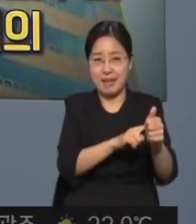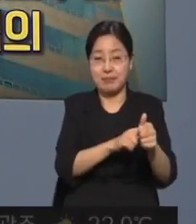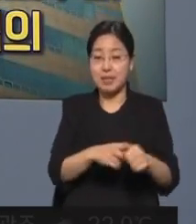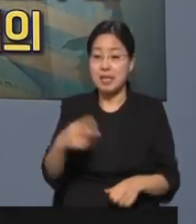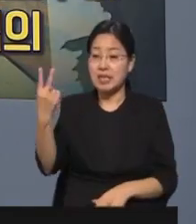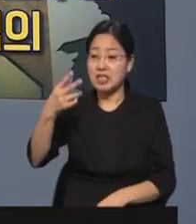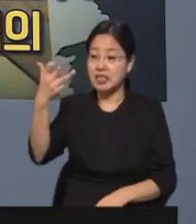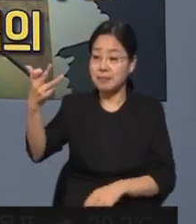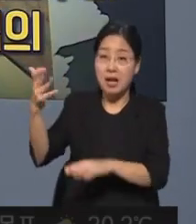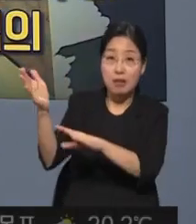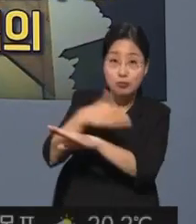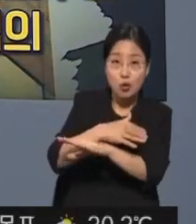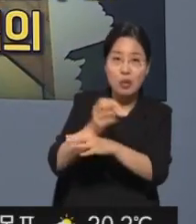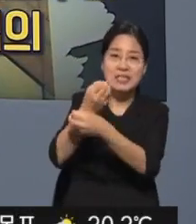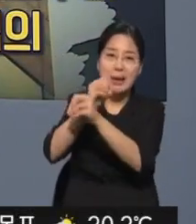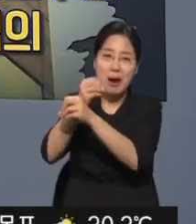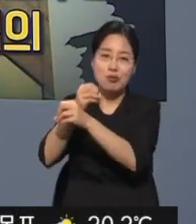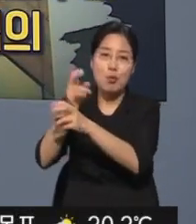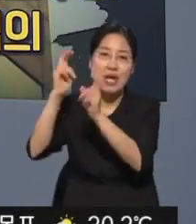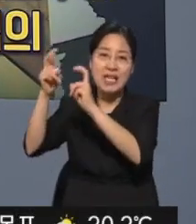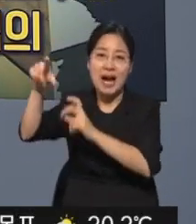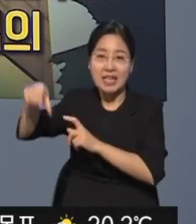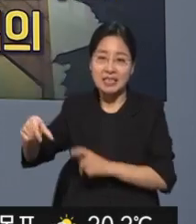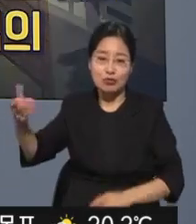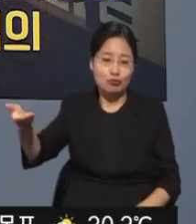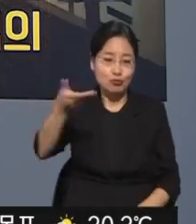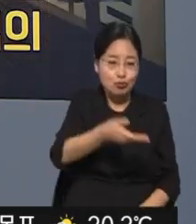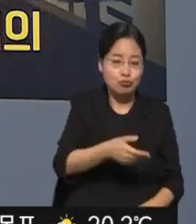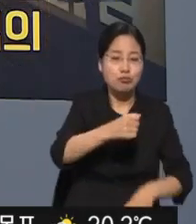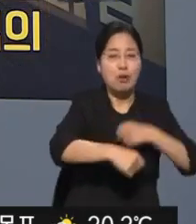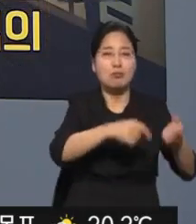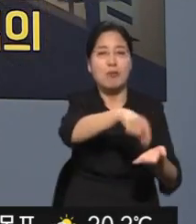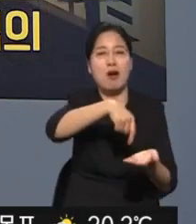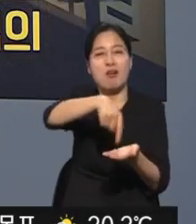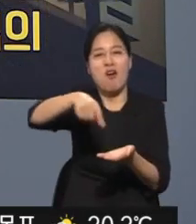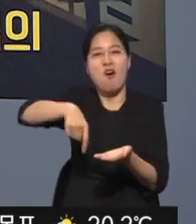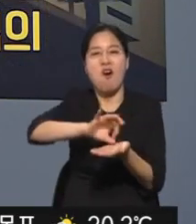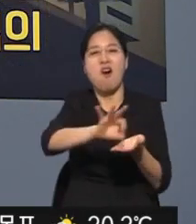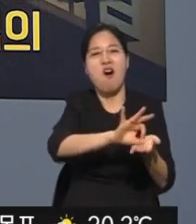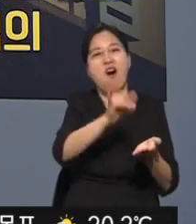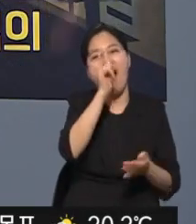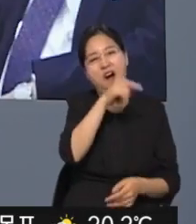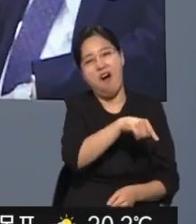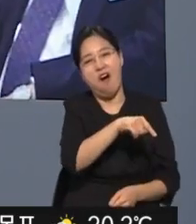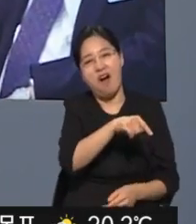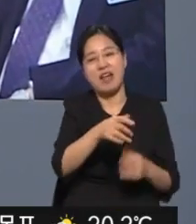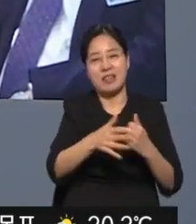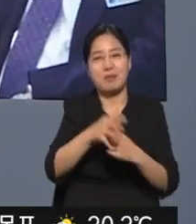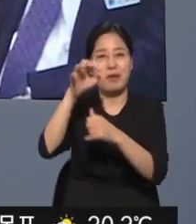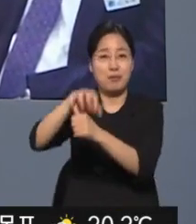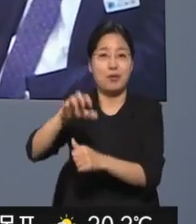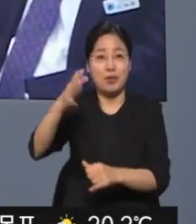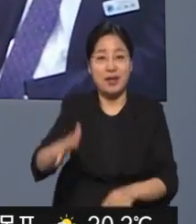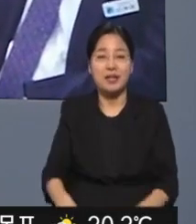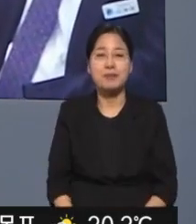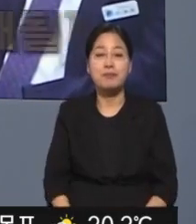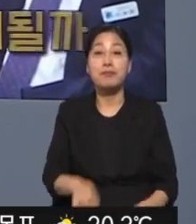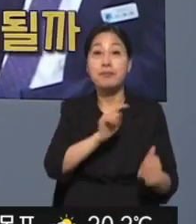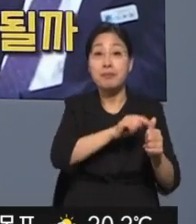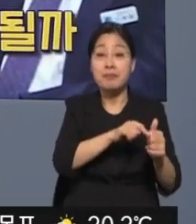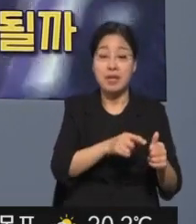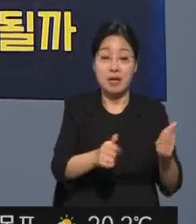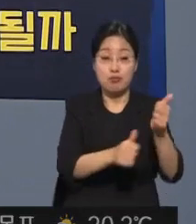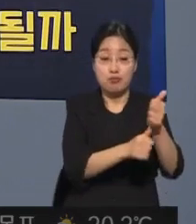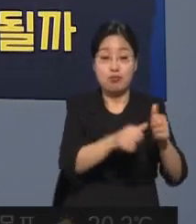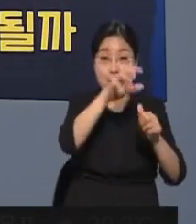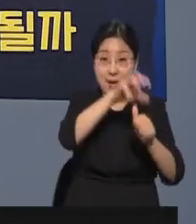그룹으로부터 법인카드를 받아 사용하는 등 수억 원의 금품을 수수한 혐의를 받고 있습니다. 이 전 부지사의 구속 여부에 따라